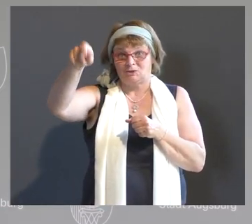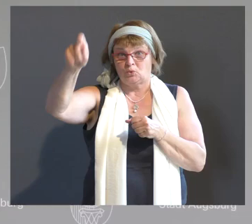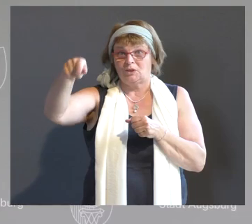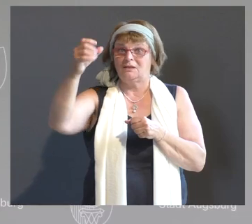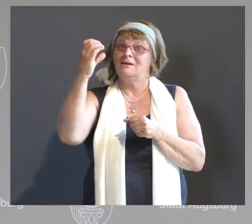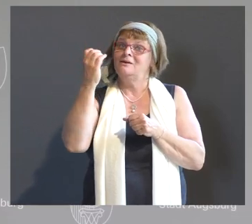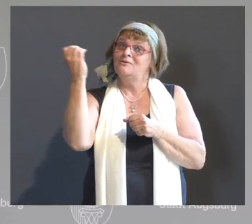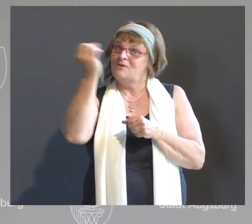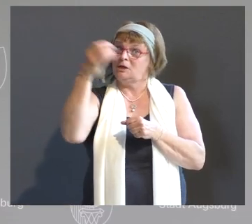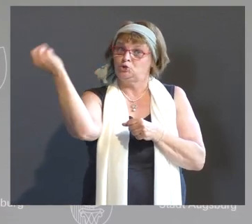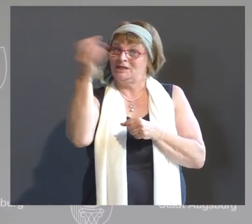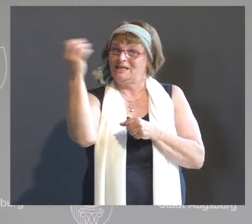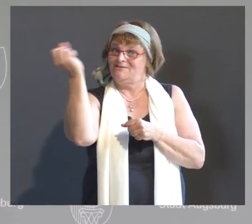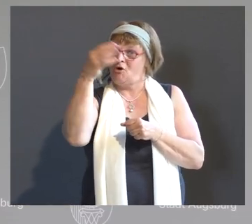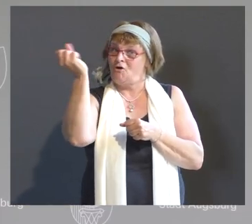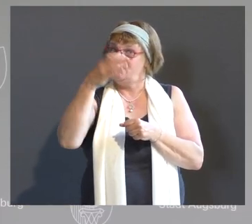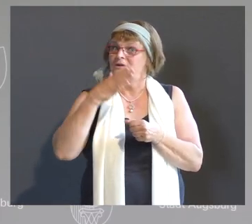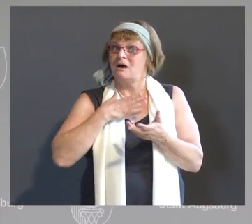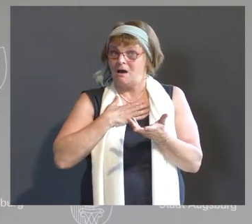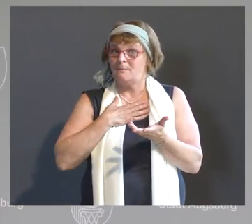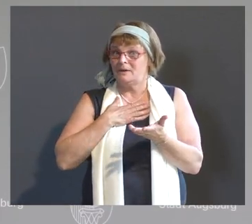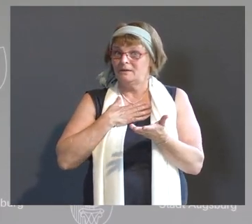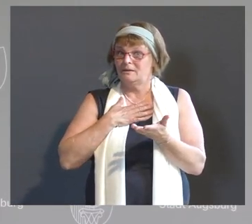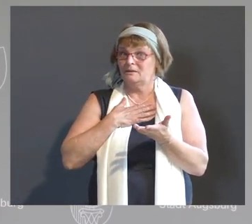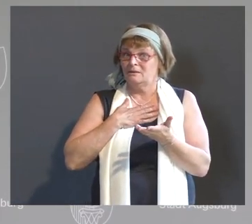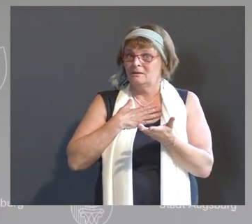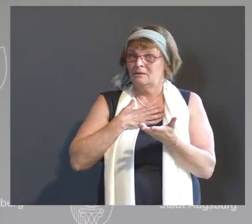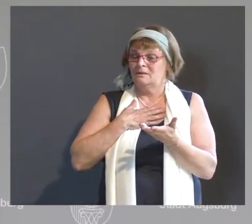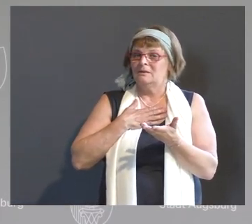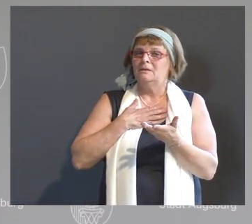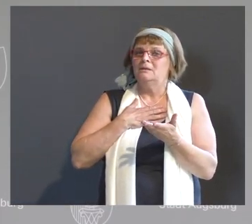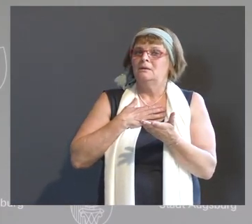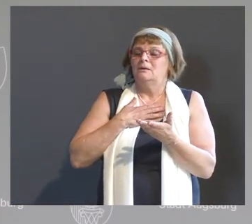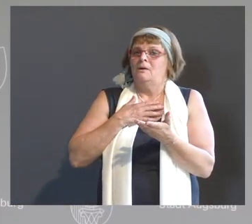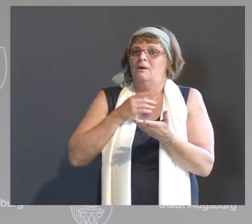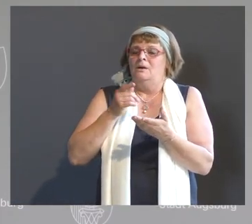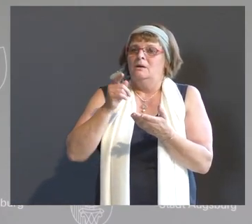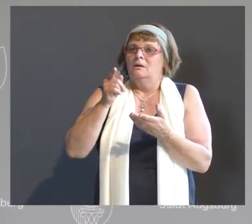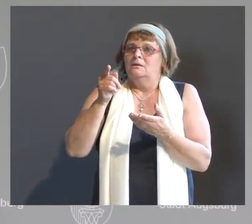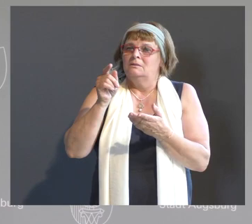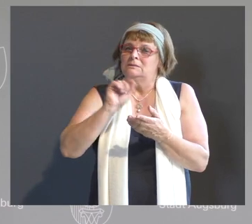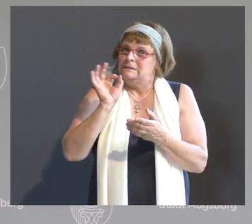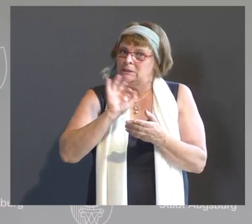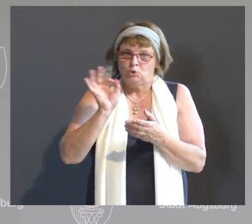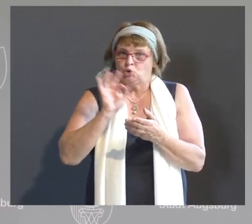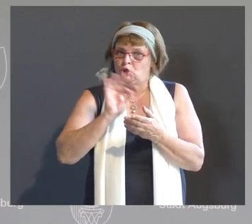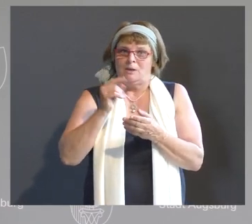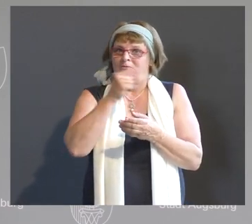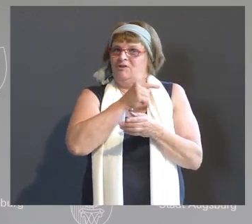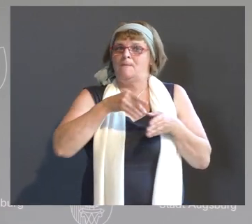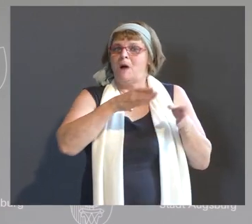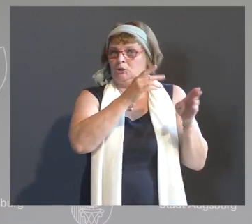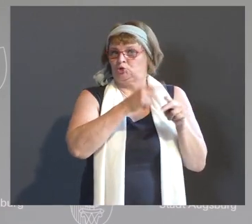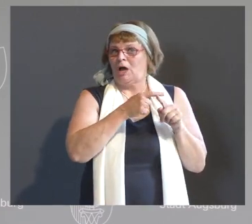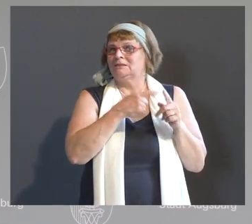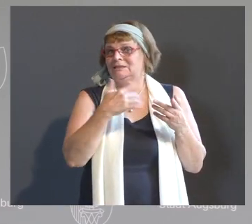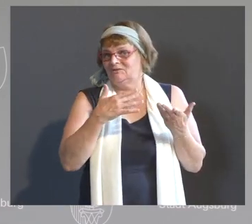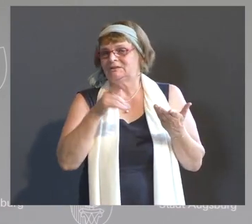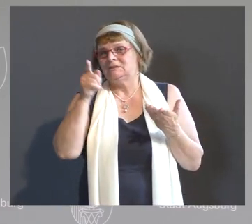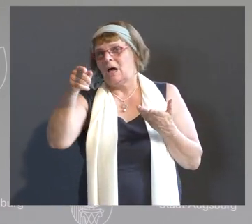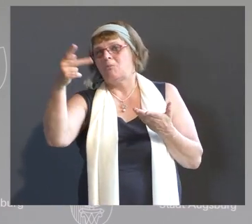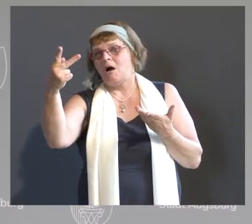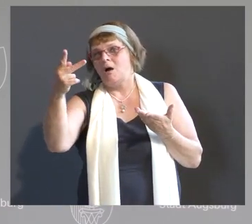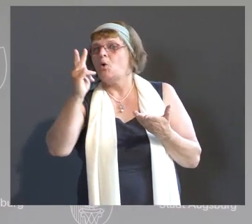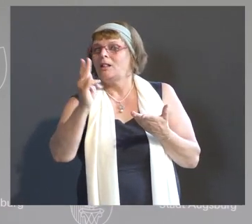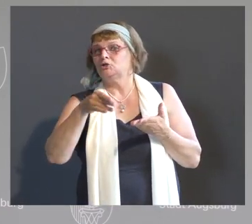Flaschen geflogen, vielleicht nicht in dem Ausmaß, wie das im vorderen Bereich war. Allerdings muss man an der Stelle feststellen,